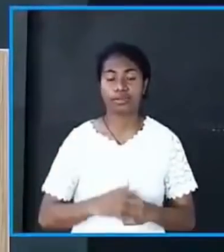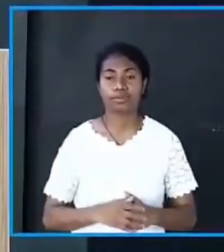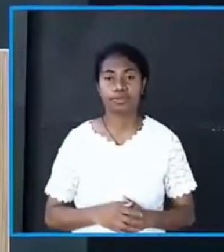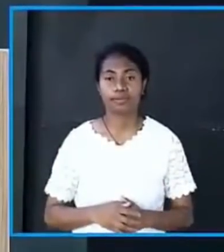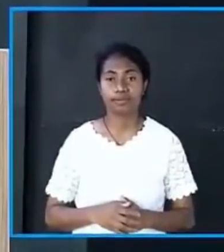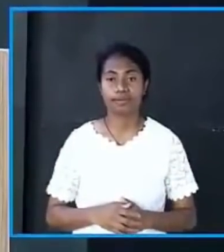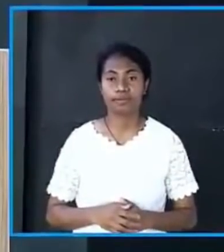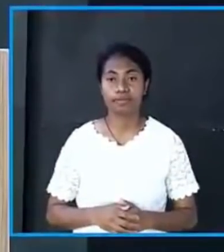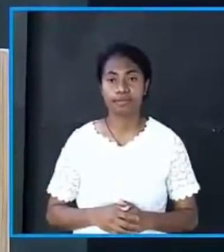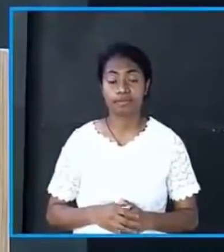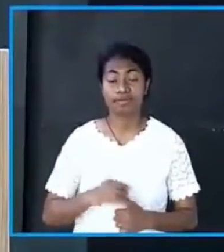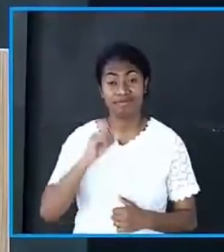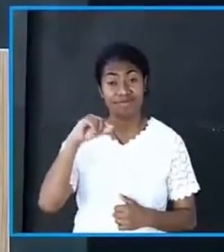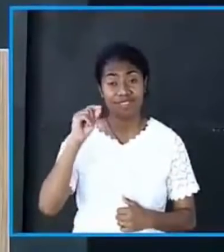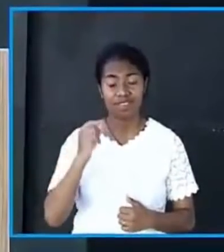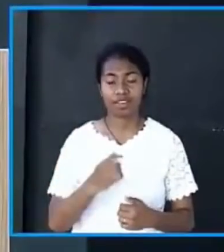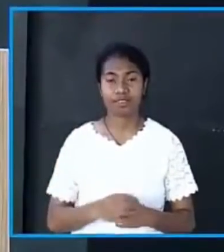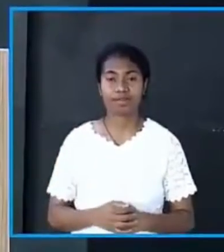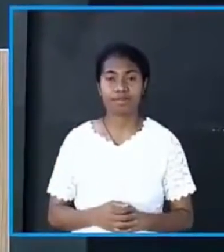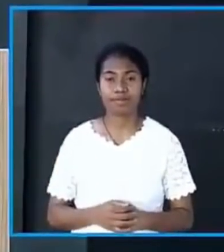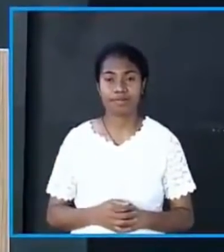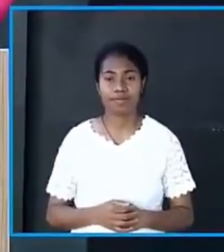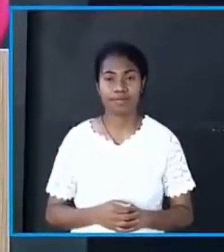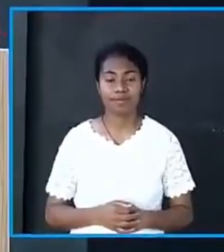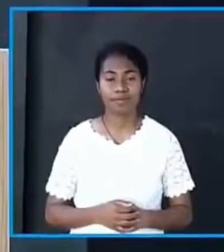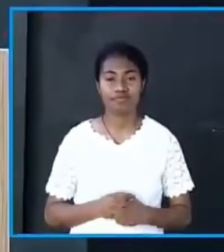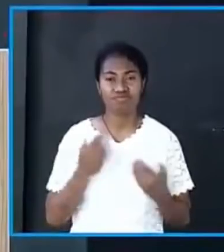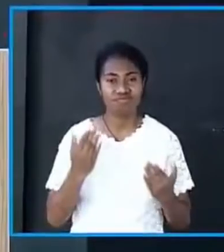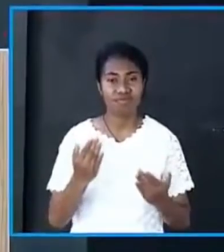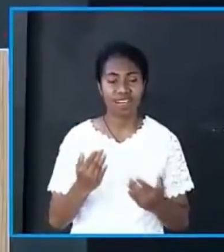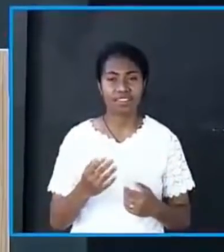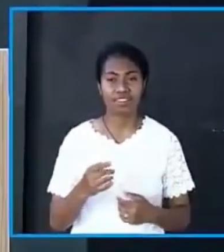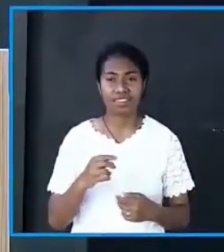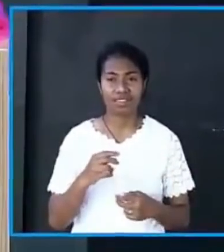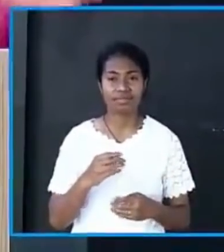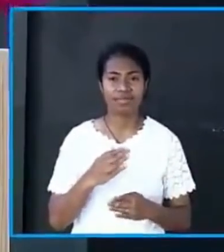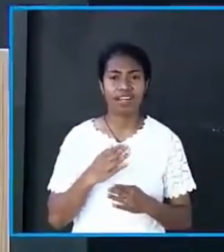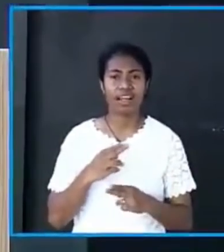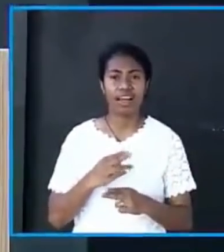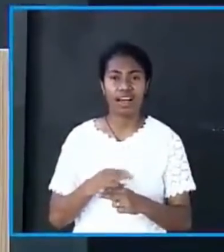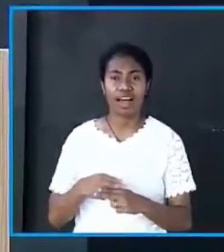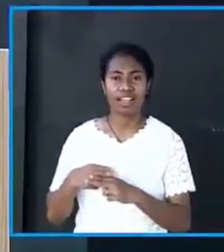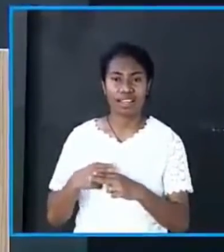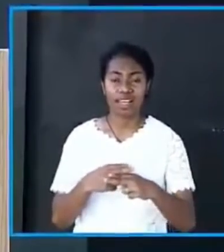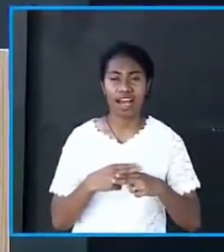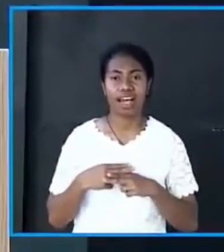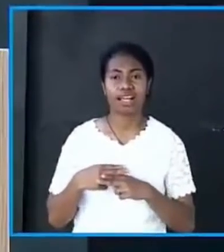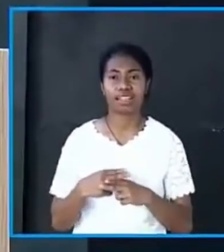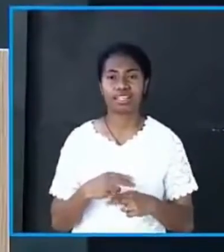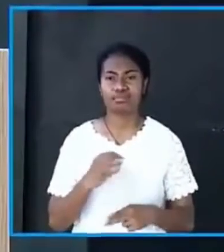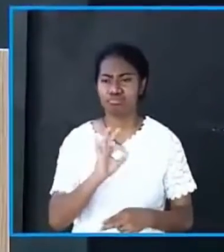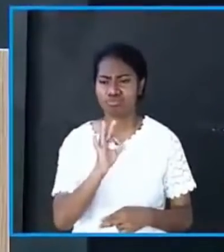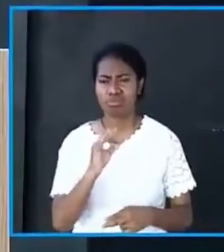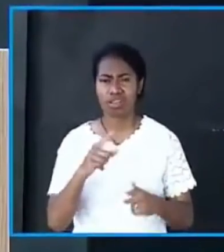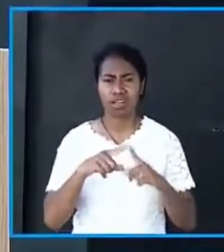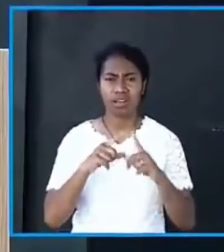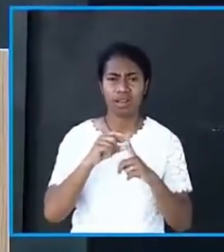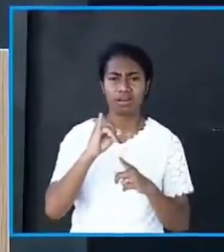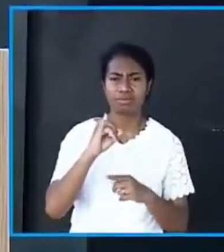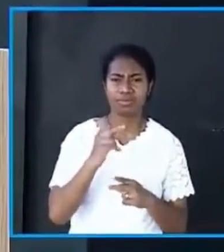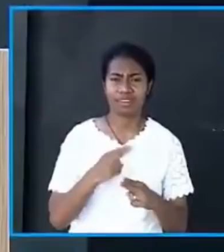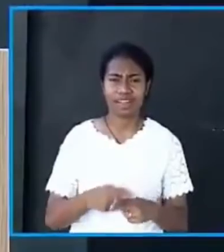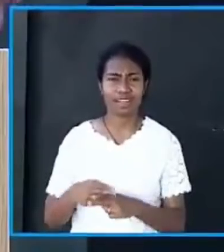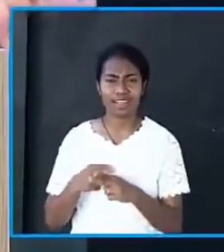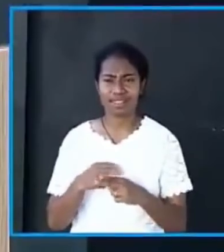yang membedakannya dari binatang makanya hati-hati dengan orang bilang jangan pakai akal sama variator buka hati saja